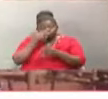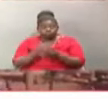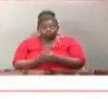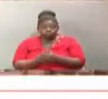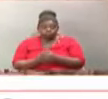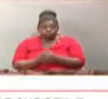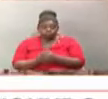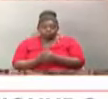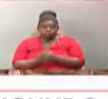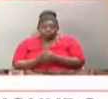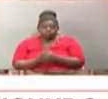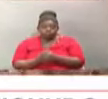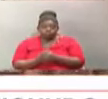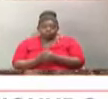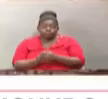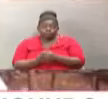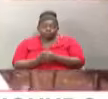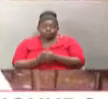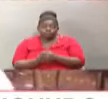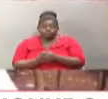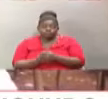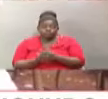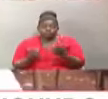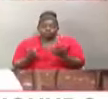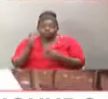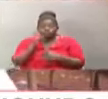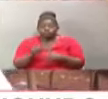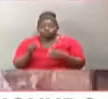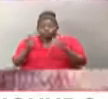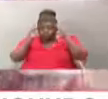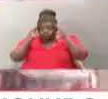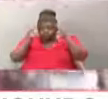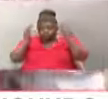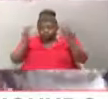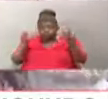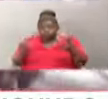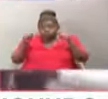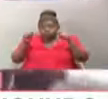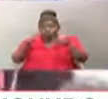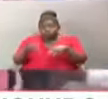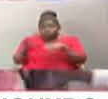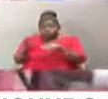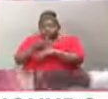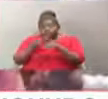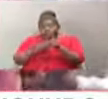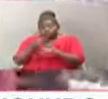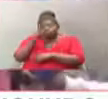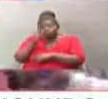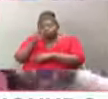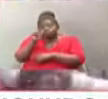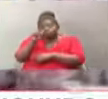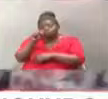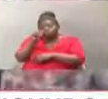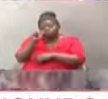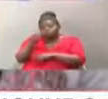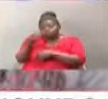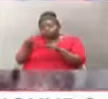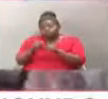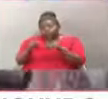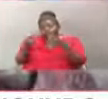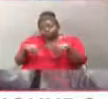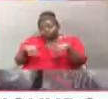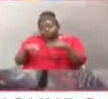parisi mungu, seleze nyoga. Eno tezina tuge ere tulima ina bima nyo. Lako lwalero minister wa Kampala Hajat Minsa Kabanda, eranga yali msale